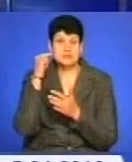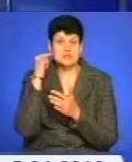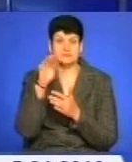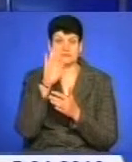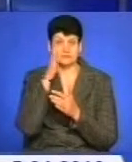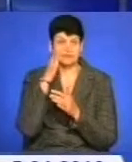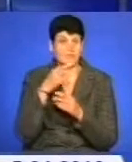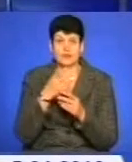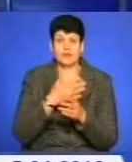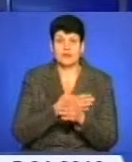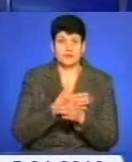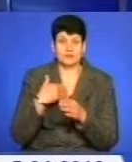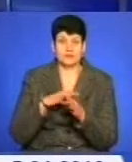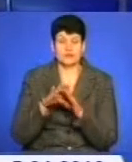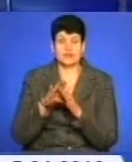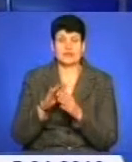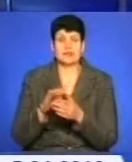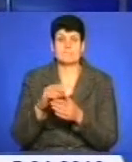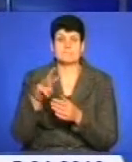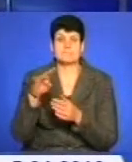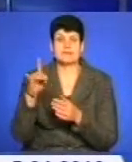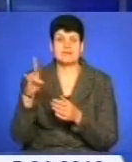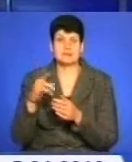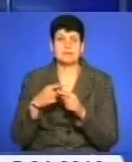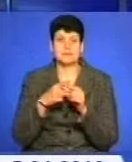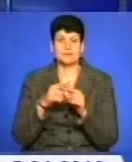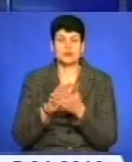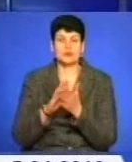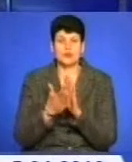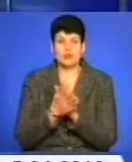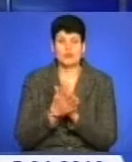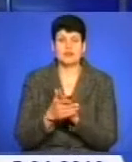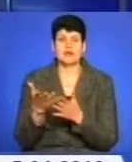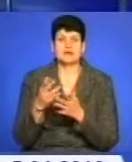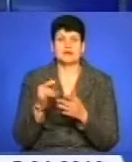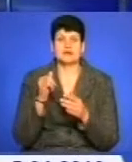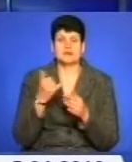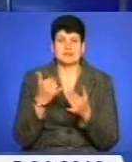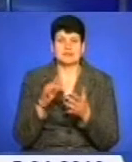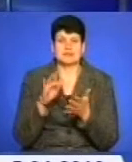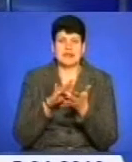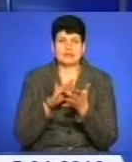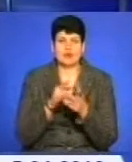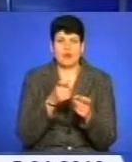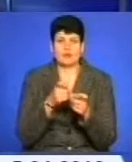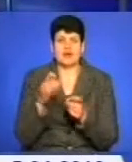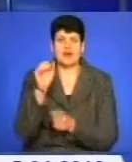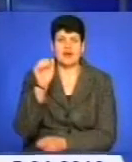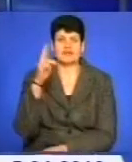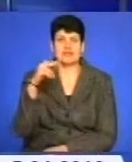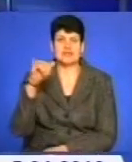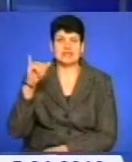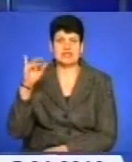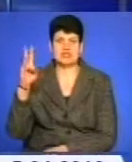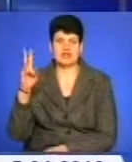намагаються дотриматись мінських домовленостей. На кілька останніх місяців епіцентром обстрілів стала Авдіївка. Її лише у березні обстріляли 300